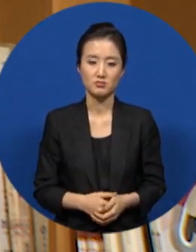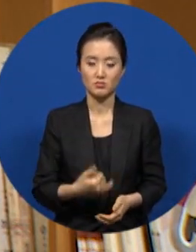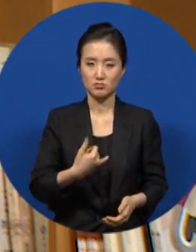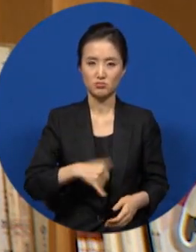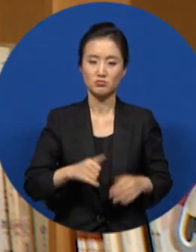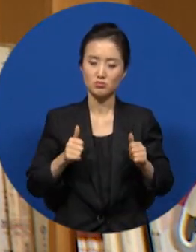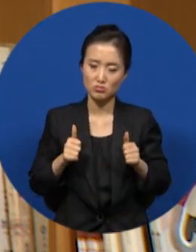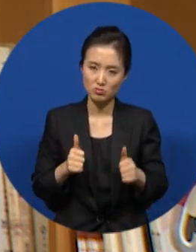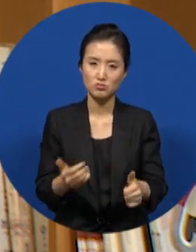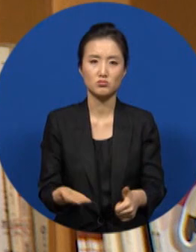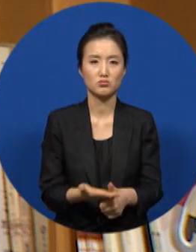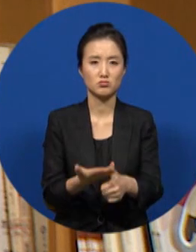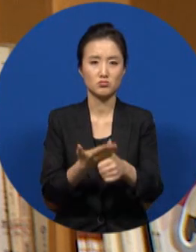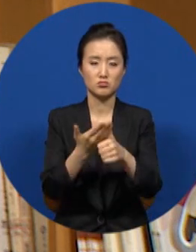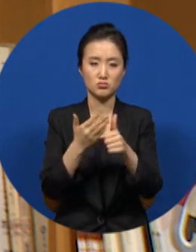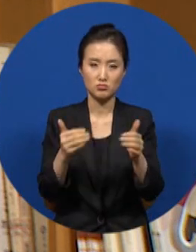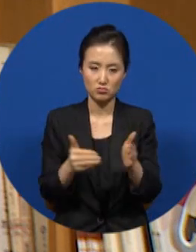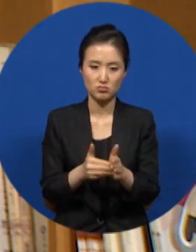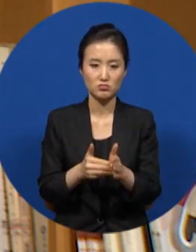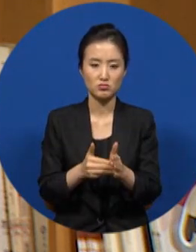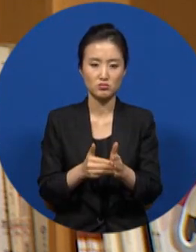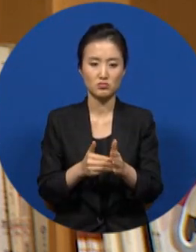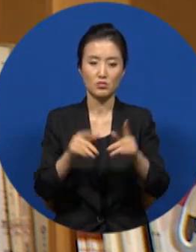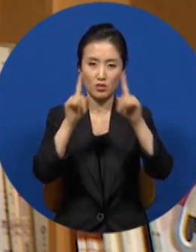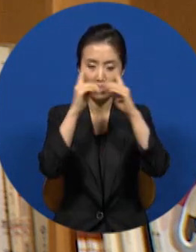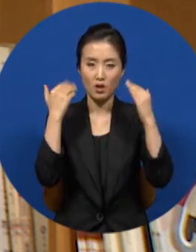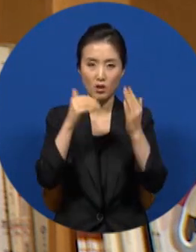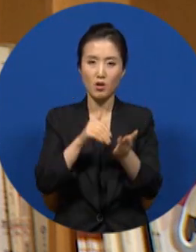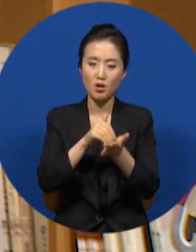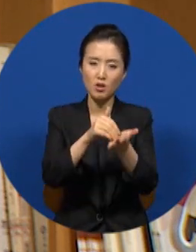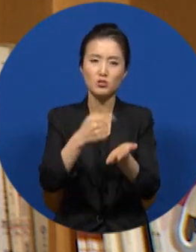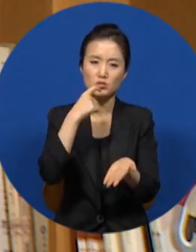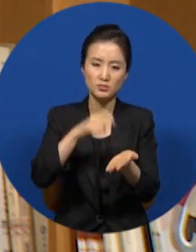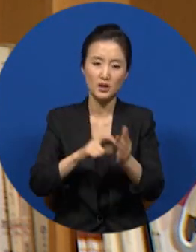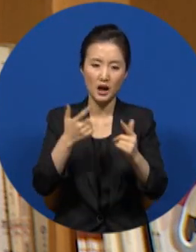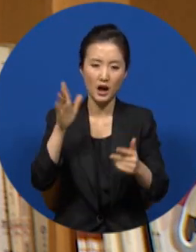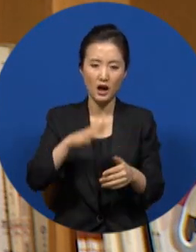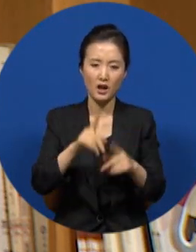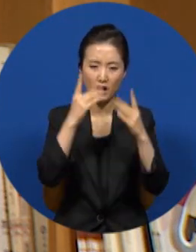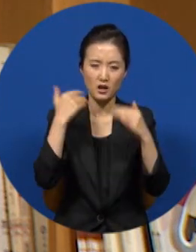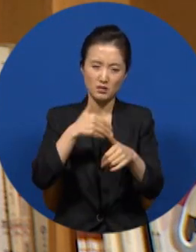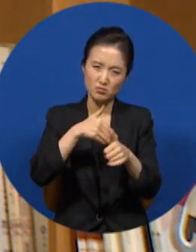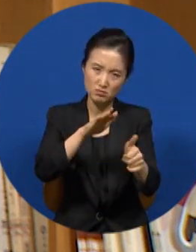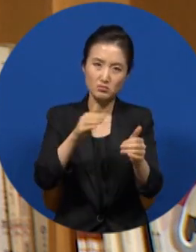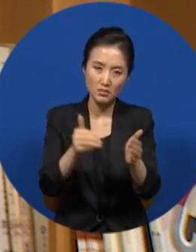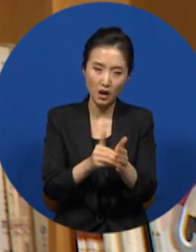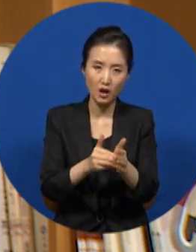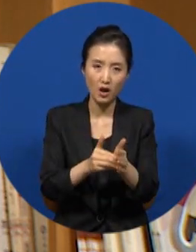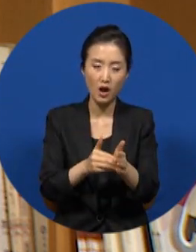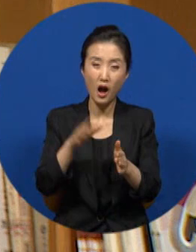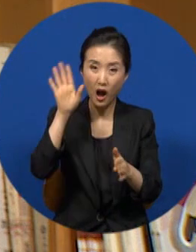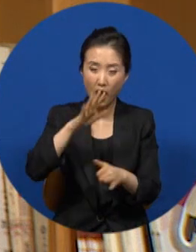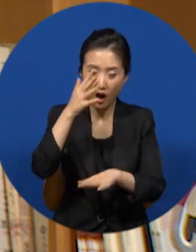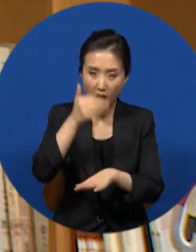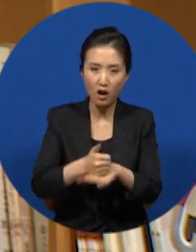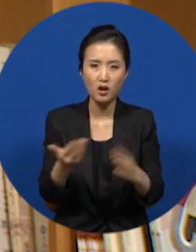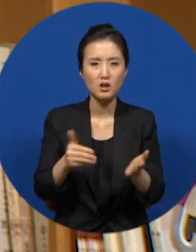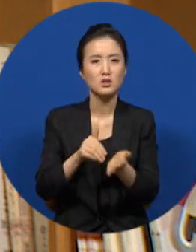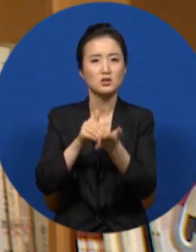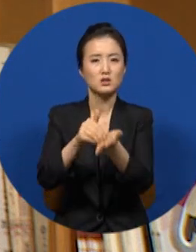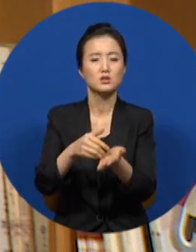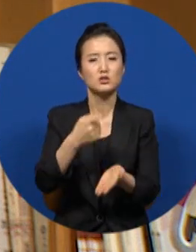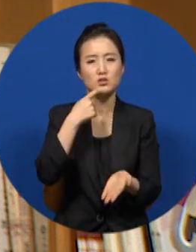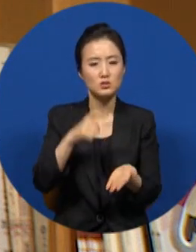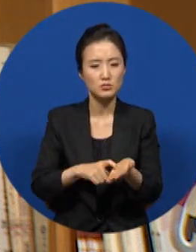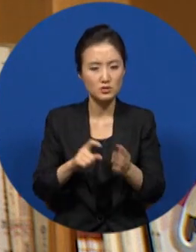키웠어요. 키워가지고는 뭐 대학 들어가기도 힘든데 대학을 억지로 또 보냈어. 취업하기도 힘들어요. 그리고 그냥 집에 그냥 있는